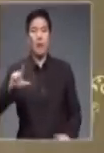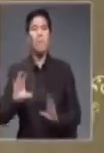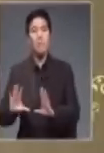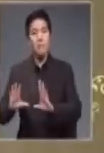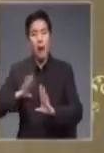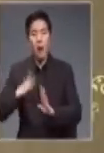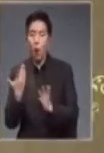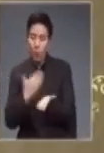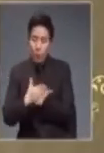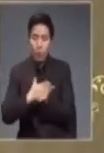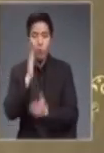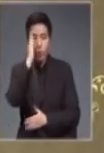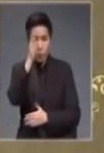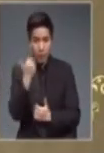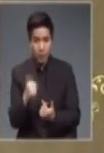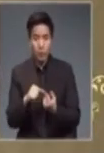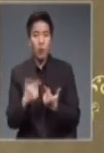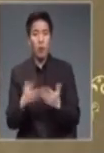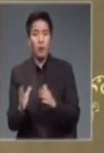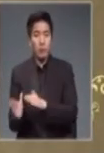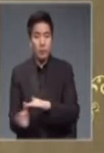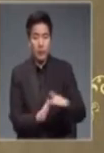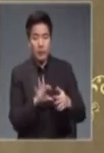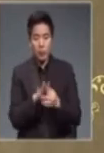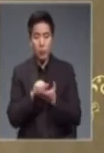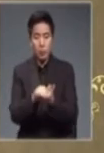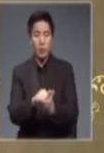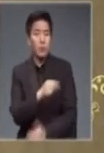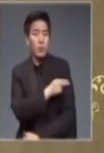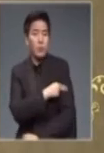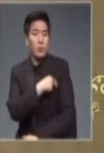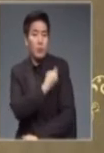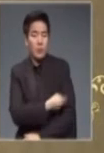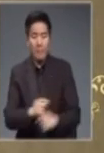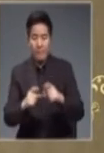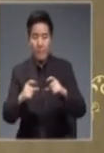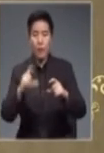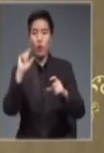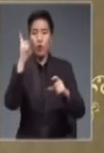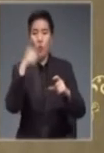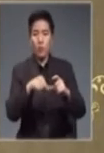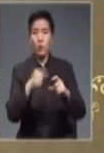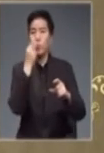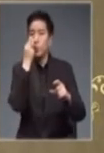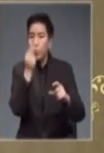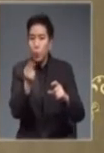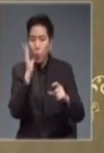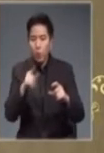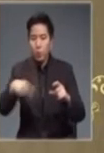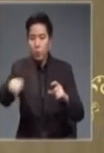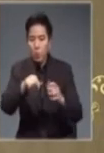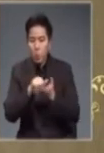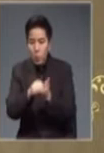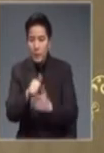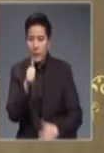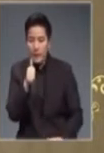ายย่อยอีก 8,000 แห่งนะครับซึ่งต่อไปก็จะเป็นนับหมื่นกลุ่มนะครับก็กำลังขับเคลื่อนและให้คำแนะนำช่วยเหลืออยู่ทั้งในปั